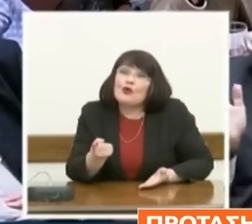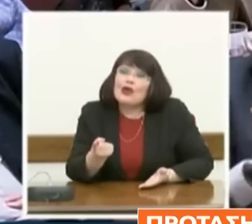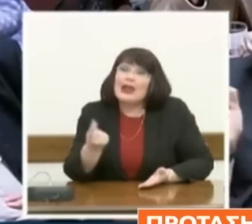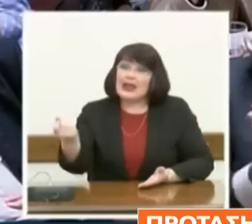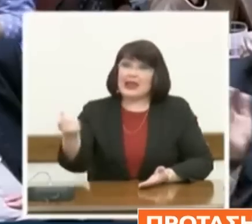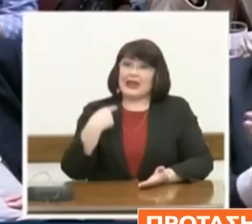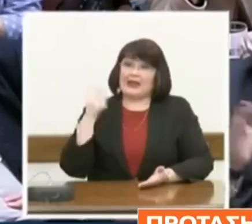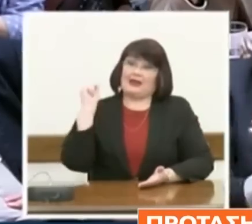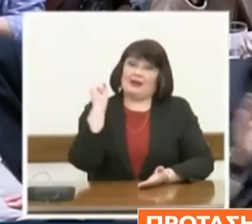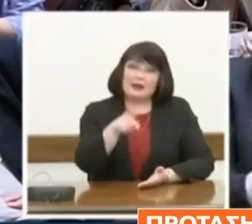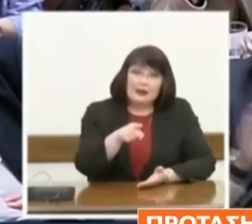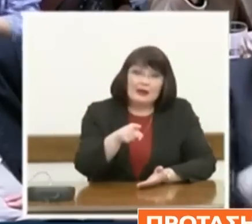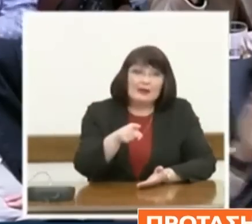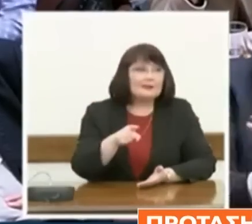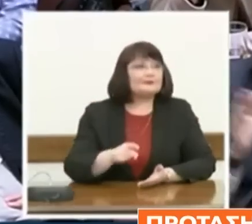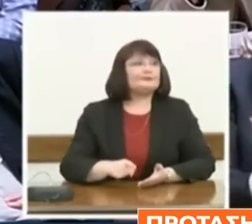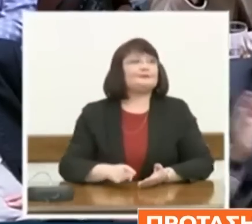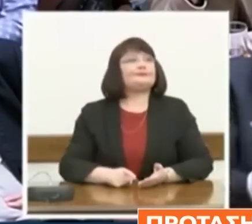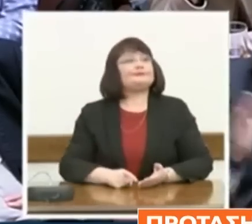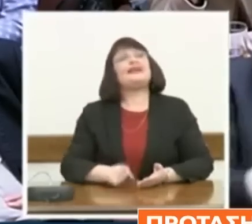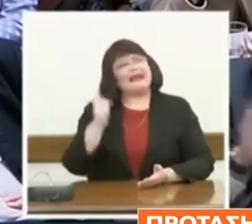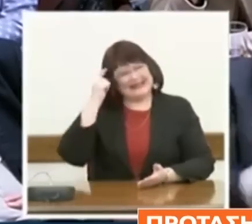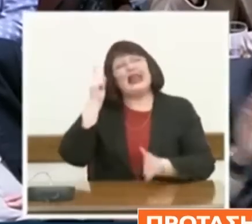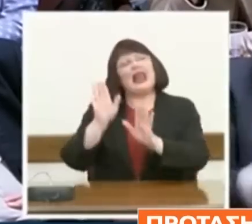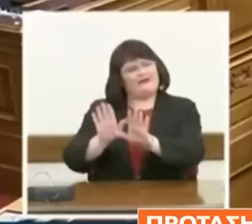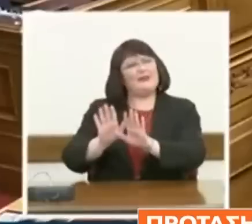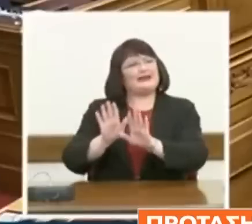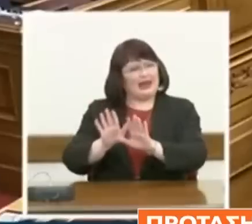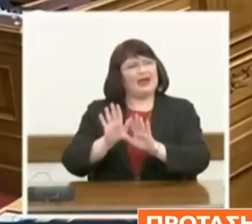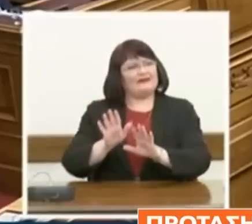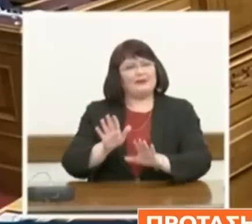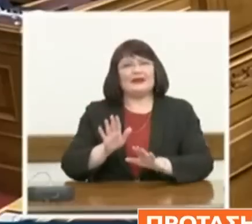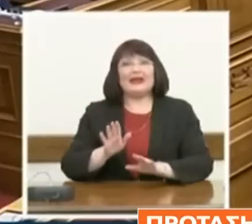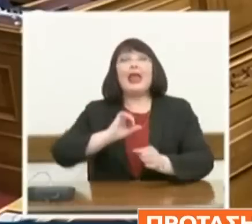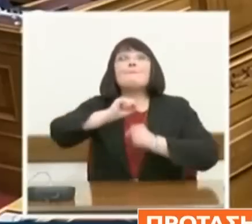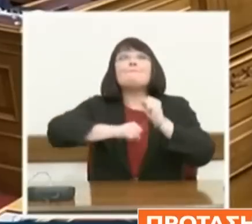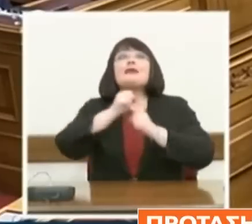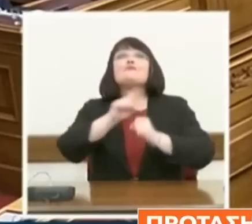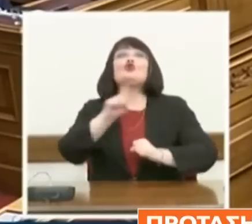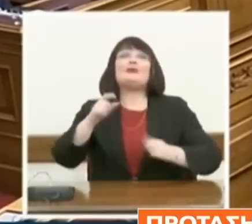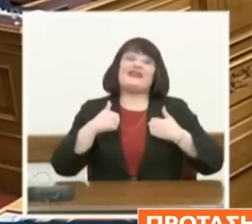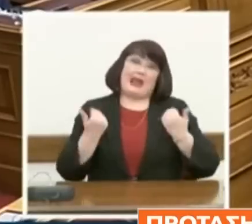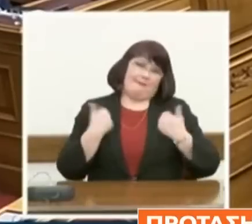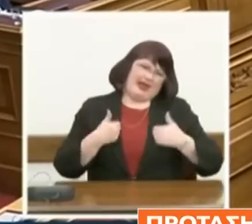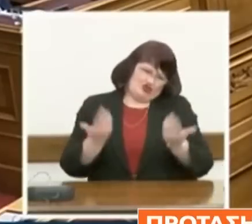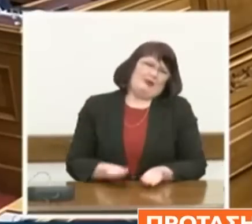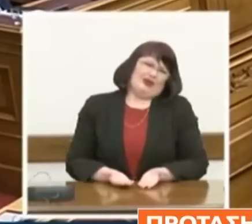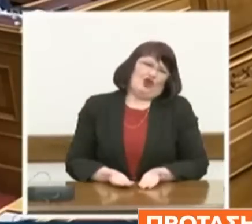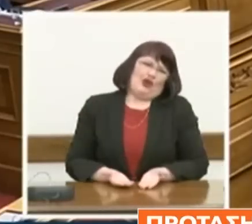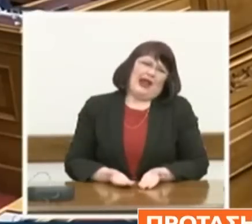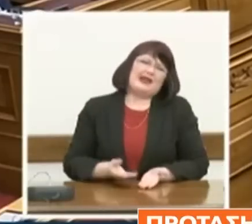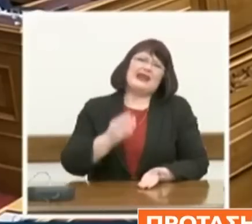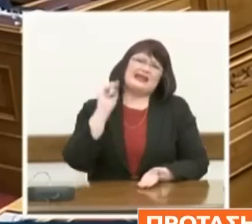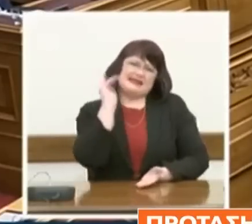εγώ. Okay, καταλάβαμε. Του κύριε Μητσοτάκη. Μην επιχειρείτε εδώ να παίζουμε τις κουμπάρες. Θα απαντήσετε στα